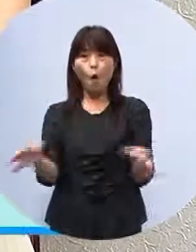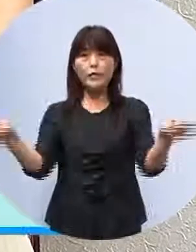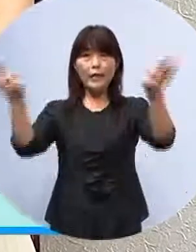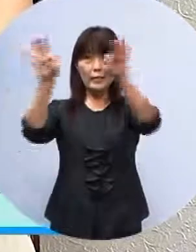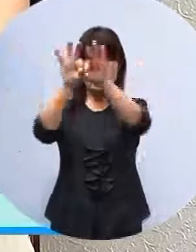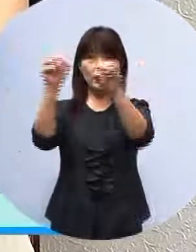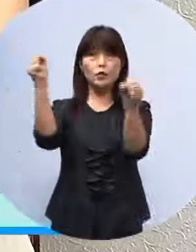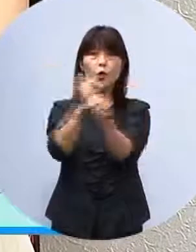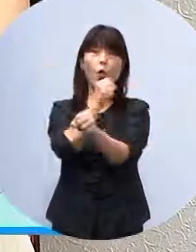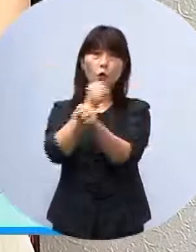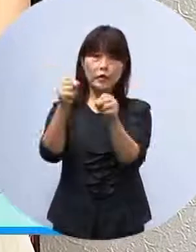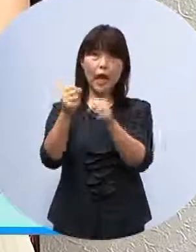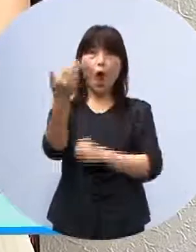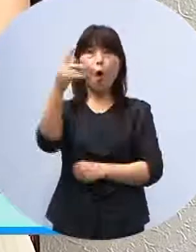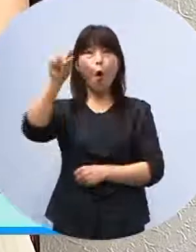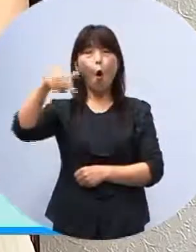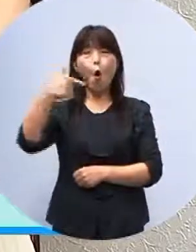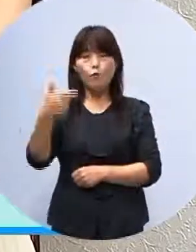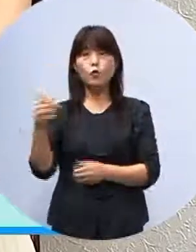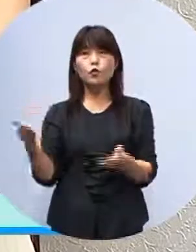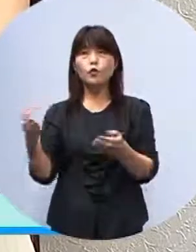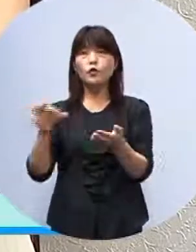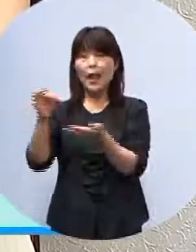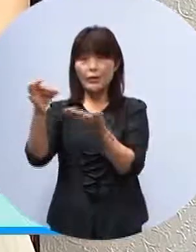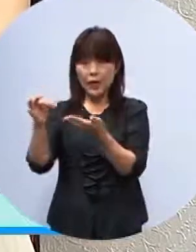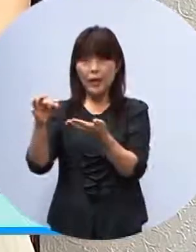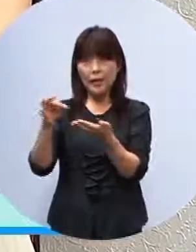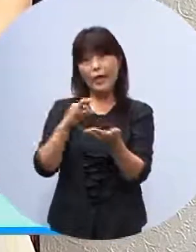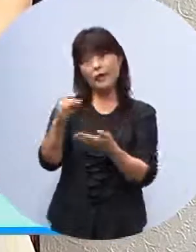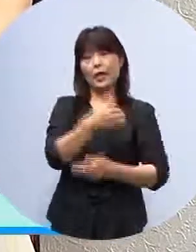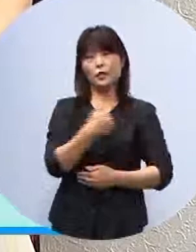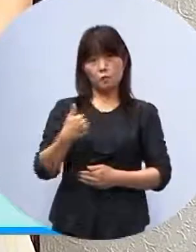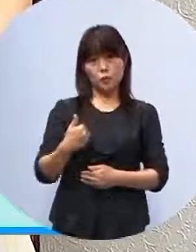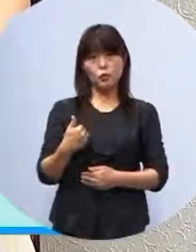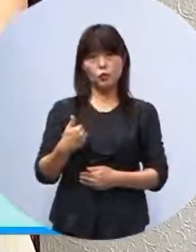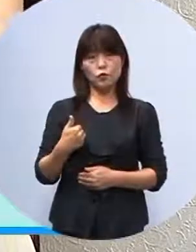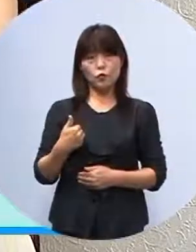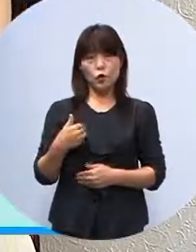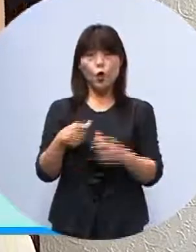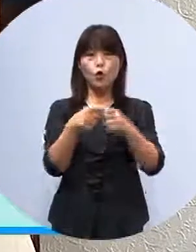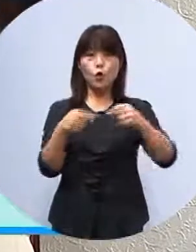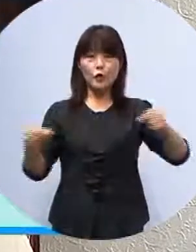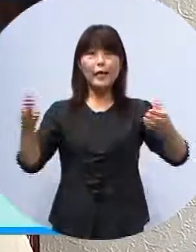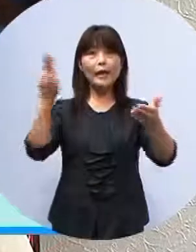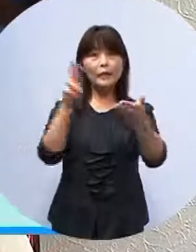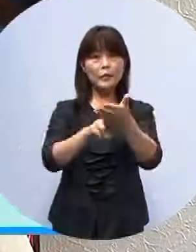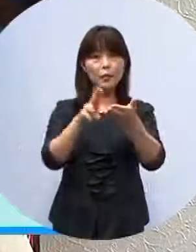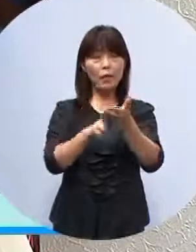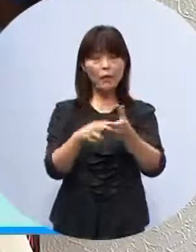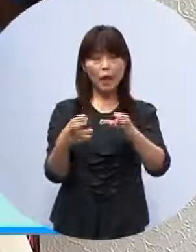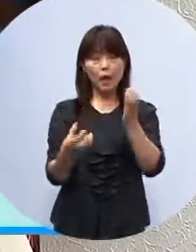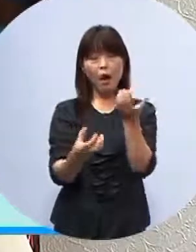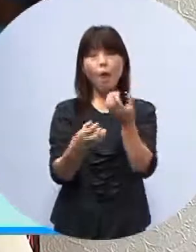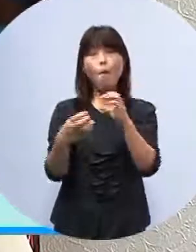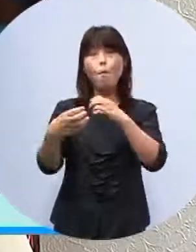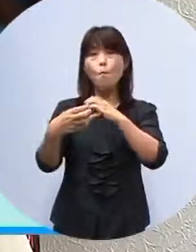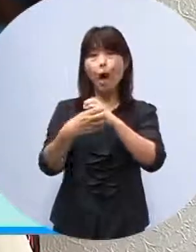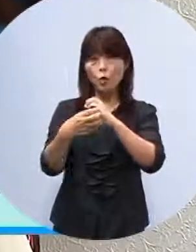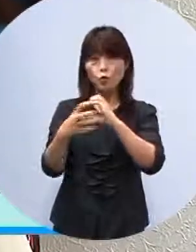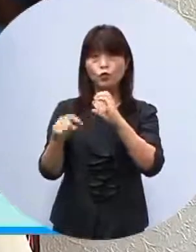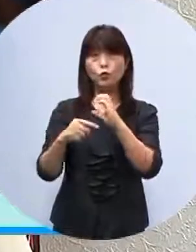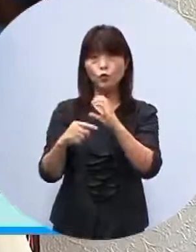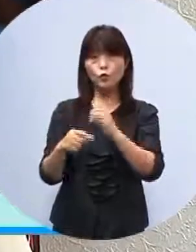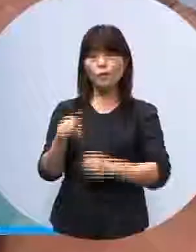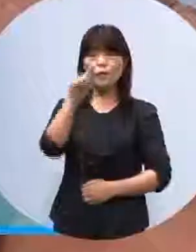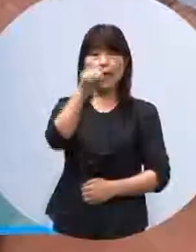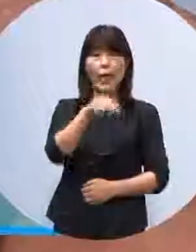業者、ホームセンターなどで購入できます。購入時には国が定めた規格の適合していることを示